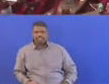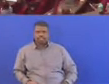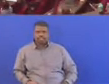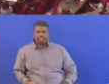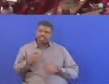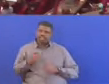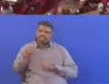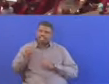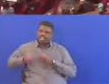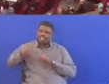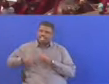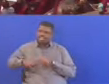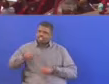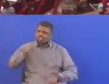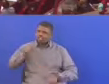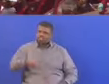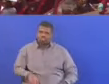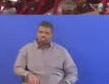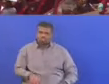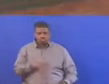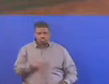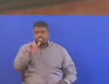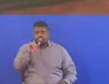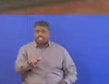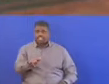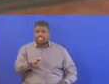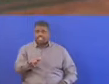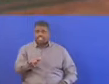Katika fainali hiyo Yanga ilifanikiwa